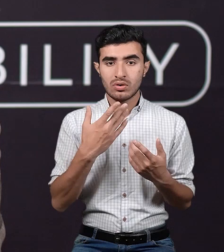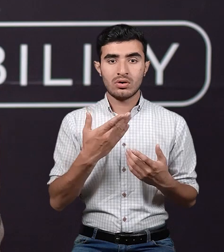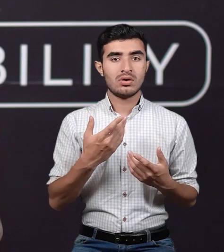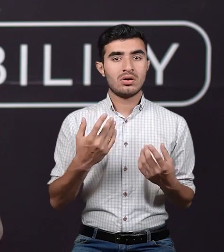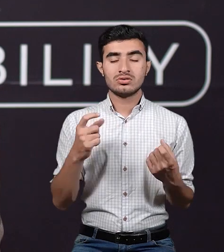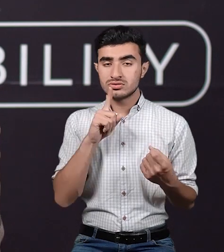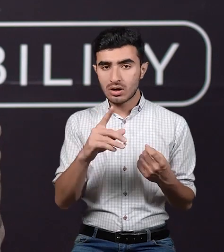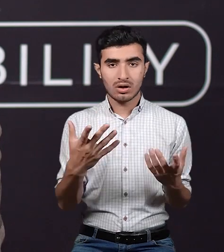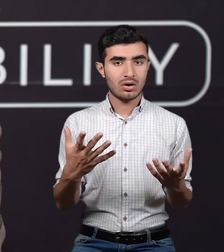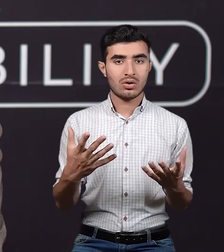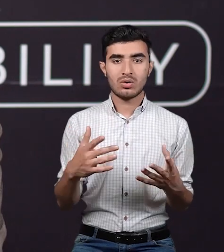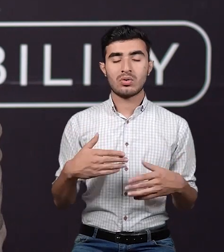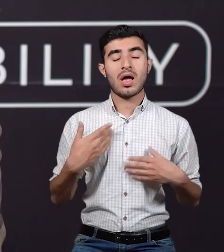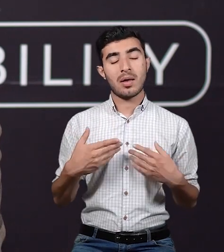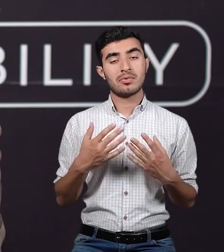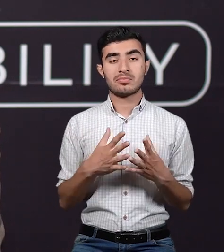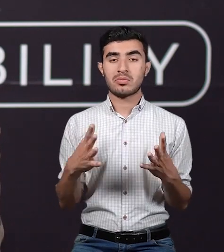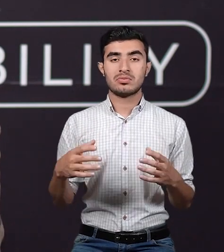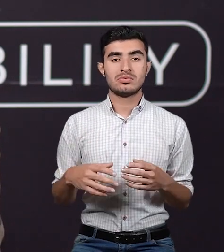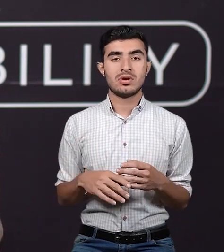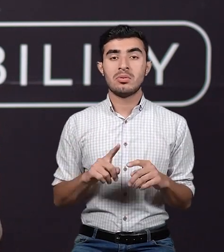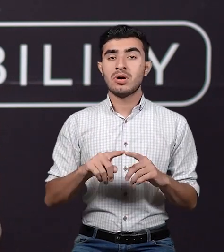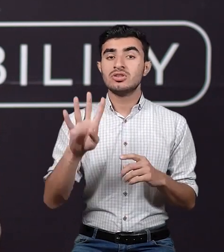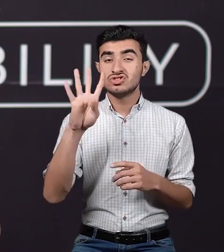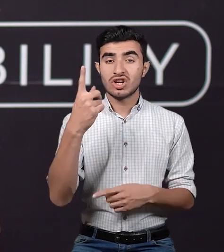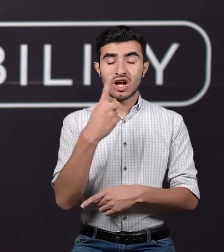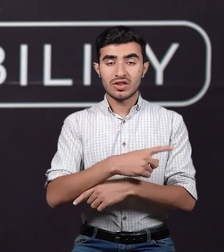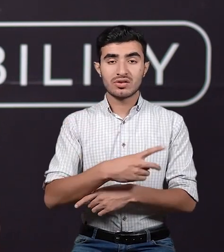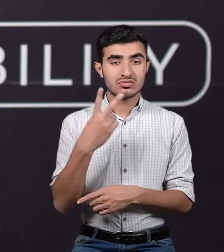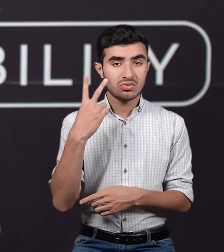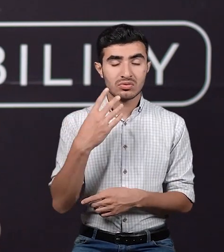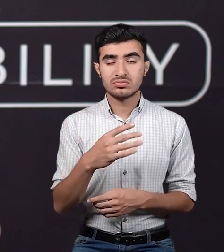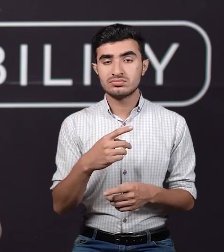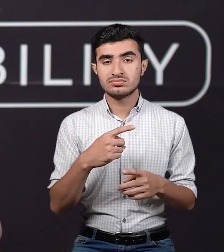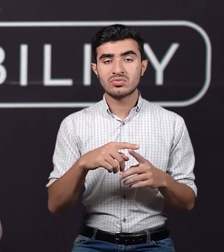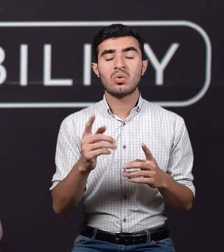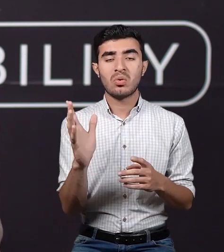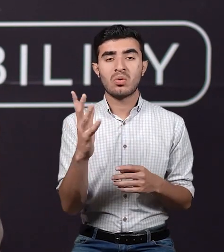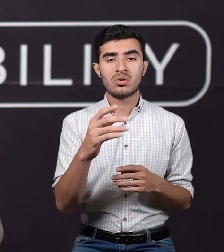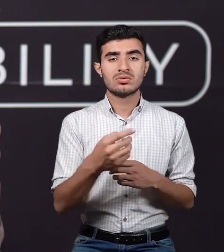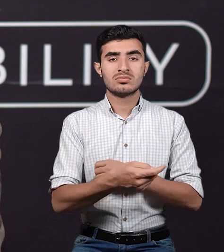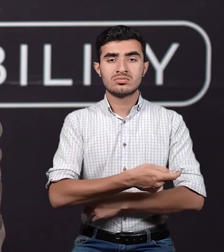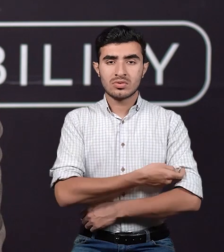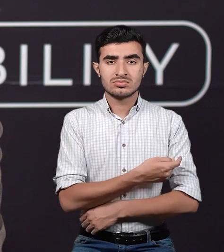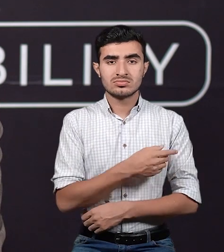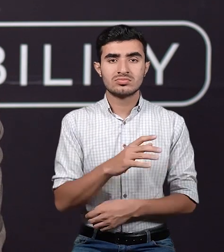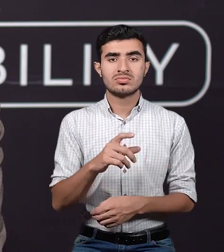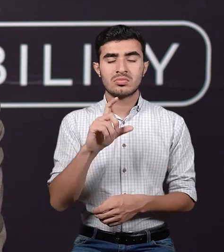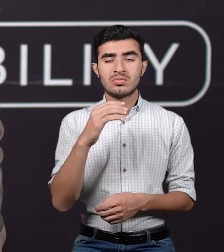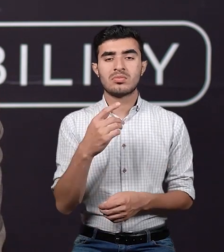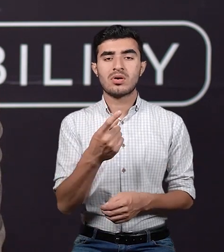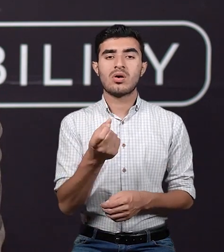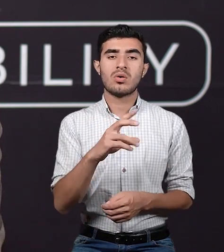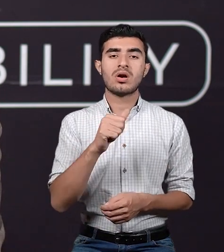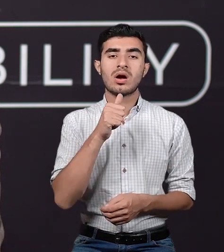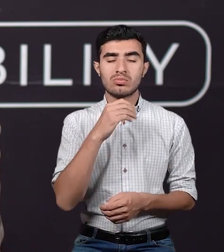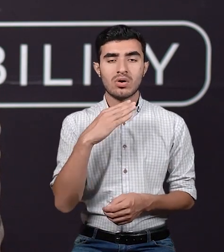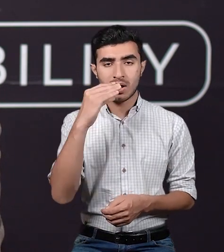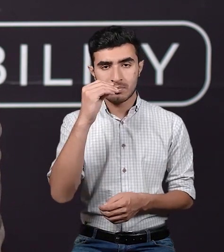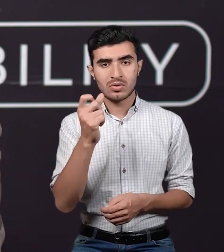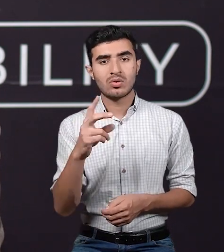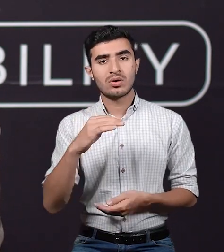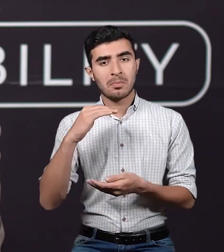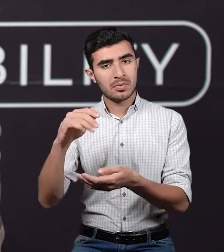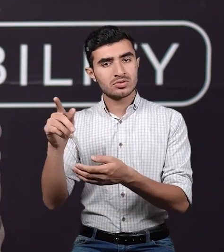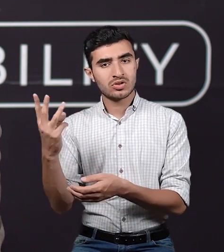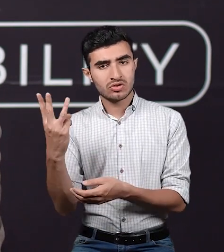یقین ہی نہیں آ رہا تھا، مگر ان 4 دنوں میں کئی لوگوں کو ان ماں بیٹے اور شاید ان کے بوڑھے مریض نے